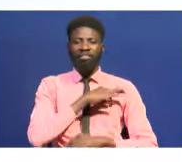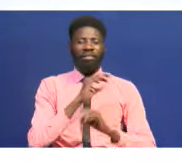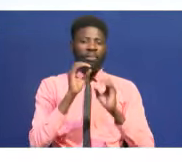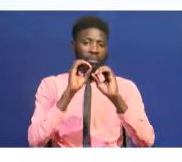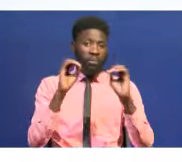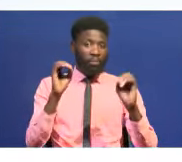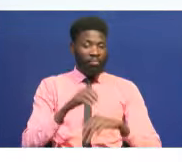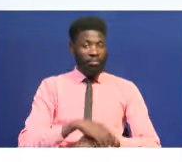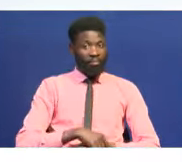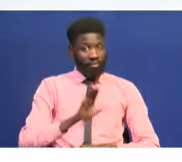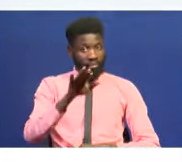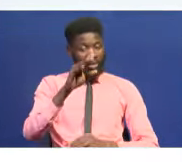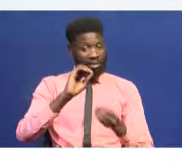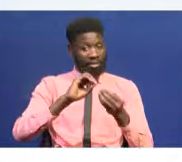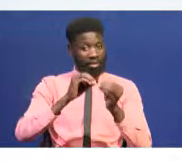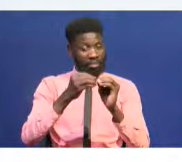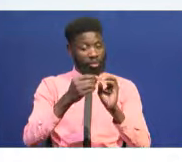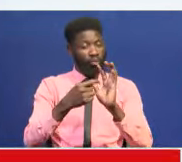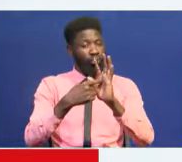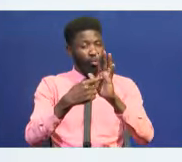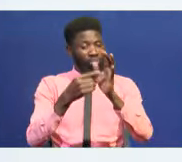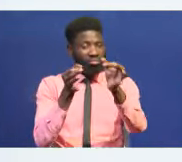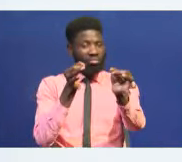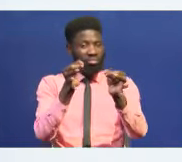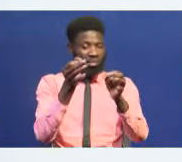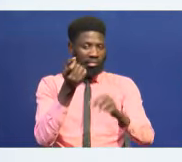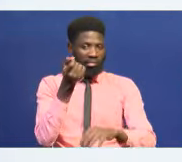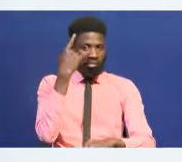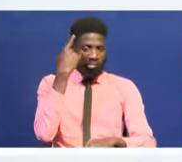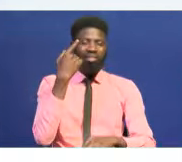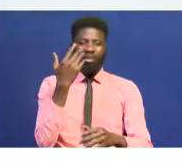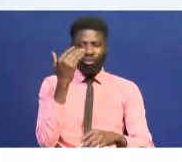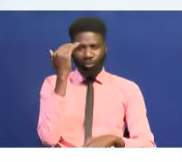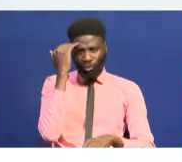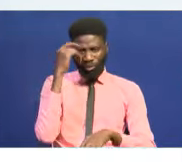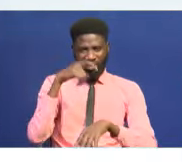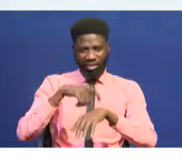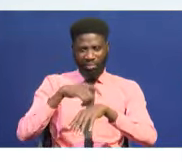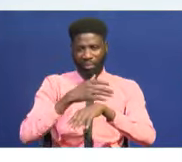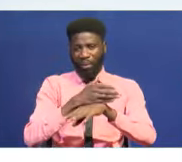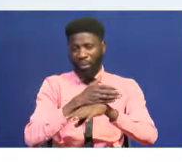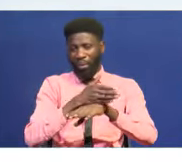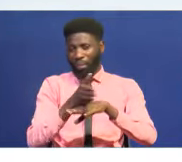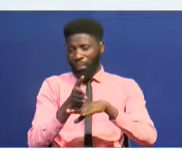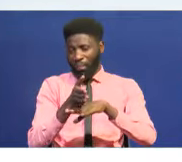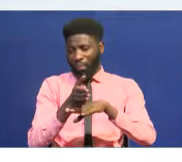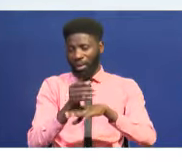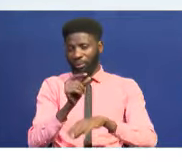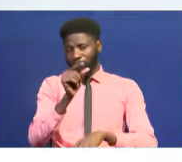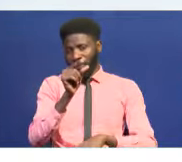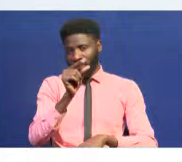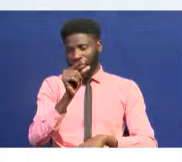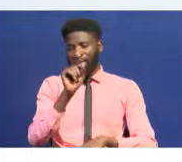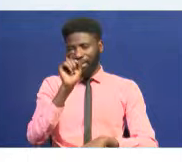ili uelewe nikikuja kumalizia, kwa sababu sitaki kuchukua muda. Najua muda umeenda kidogo.